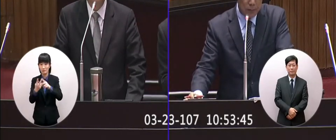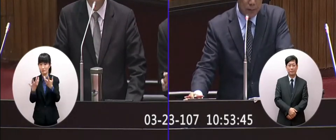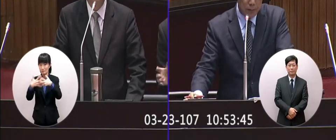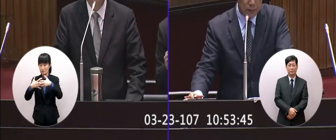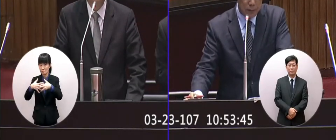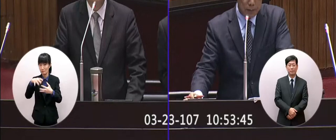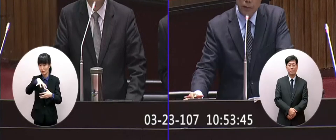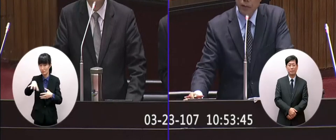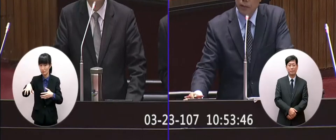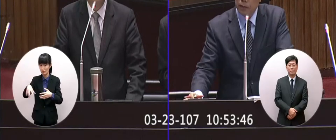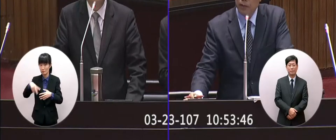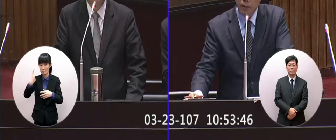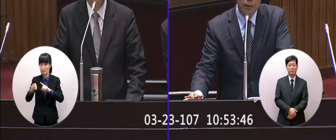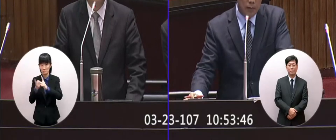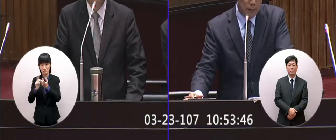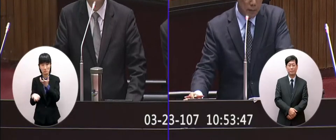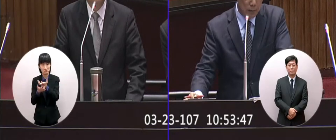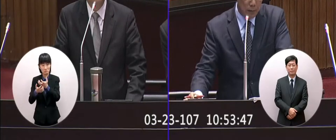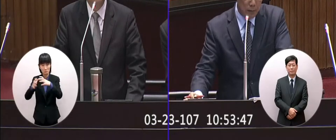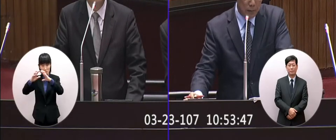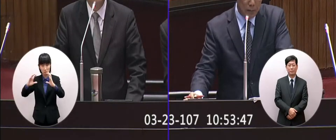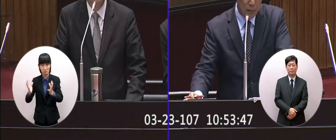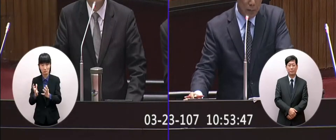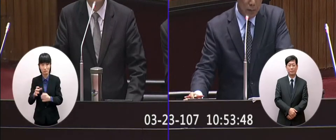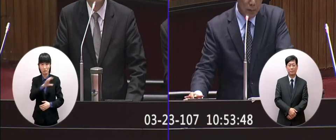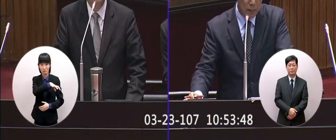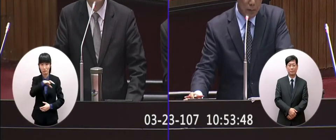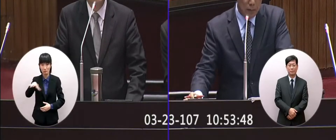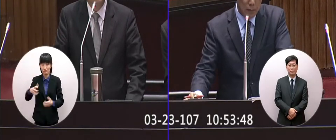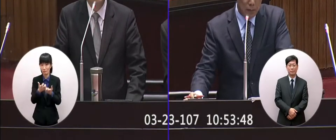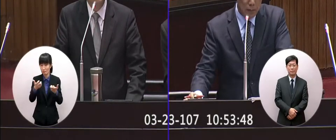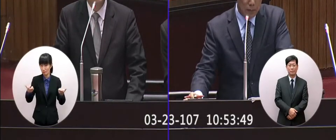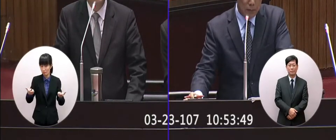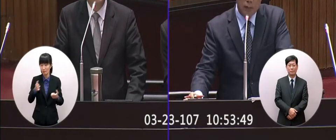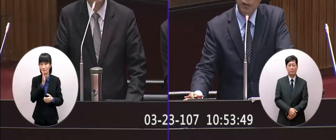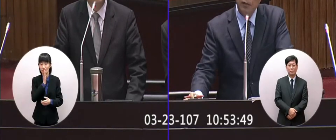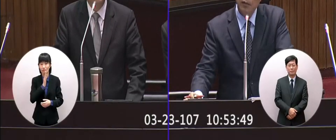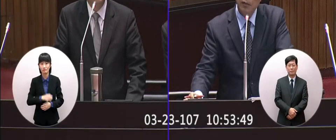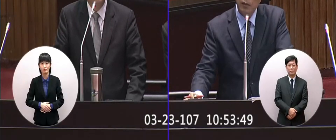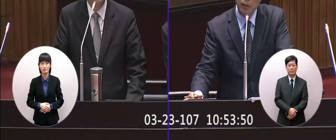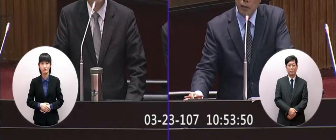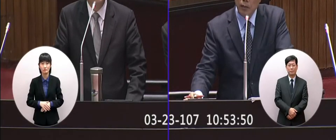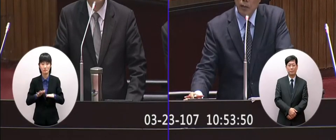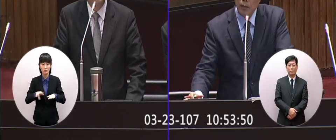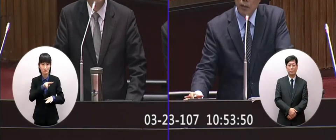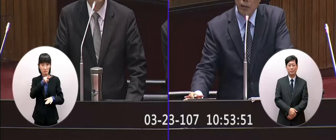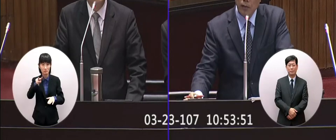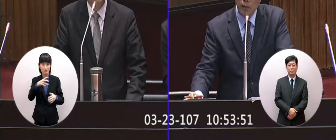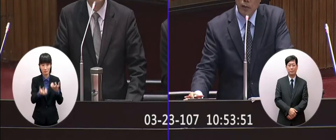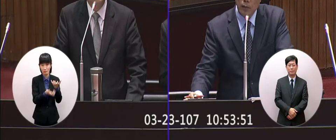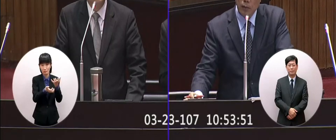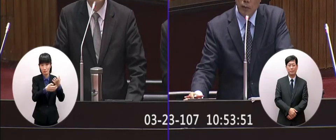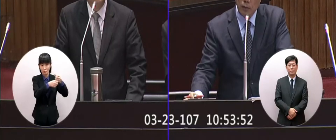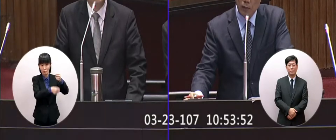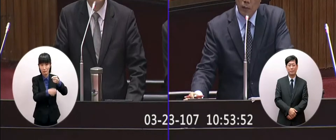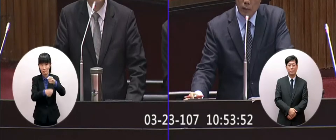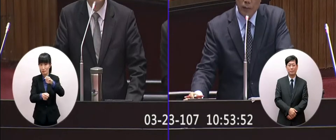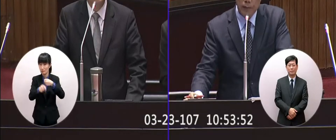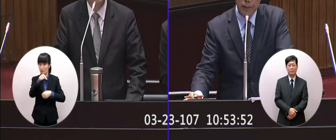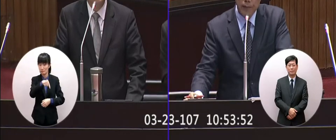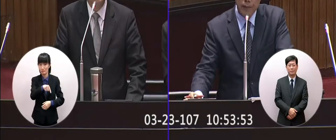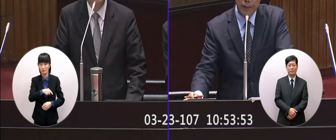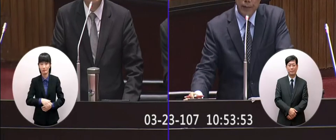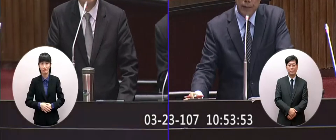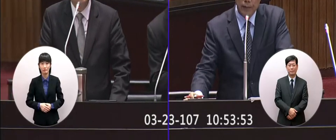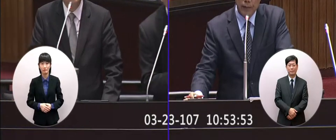反应反应炉跟汽机，那两个是独立，但是以目前来说的话，这一个燃料的部分。大概目前呢，我们